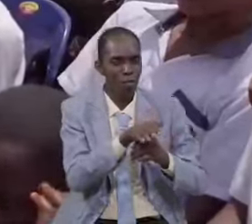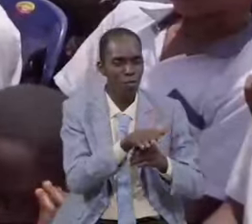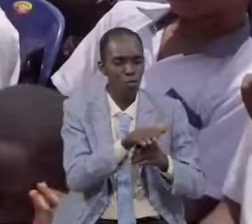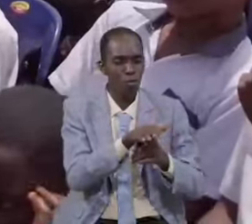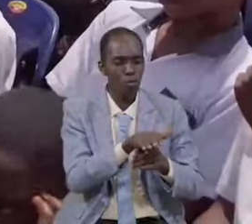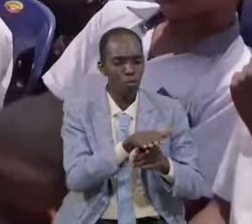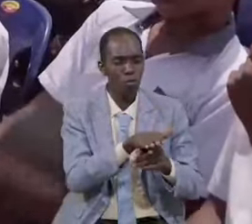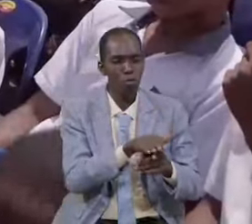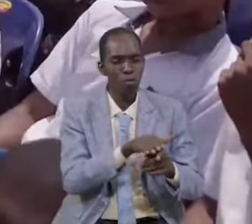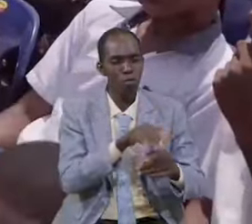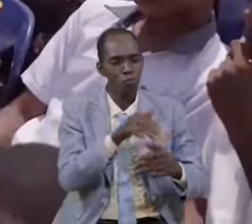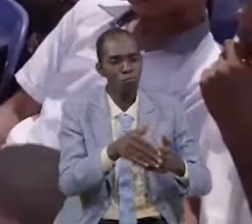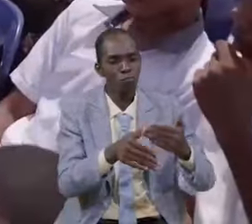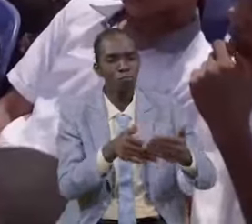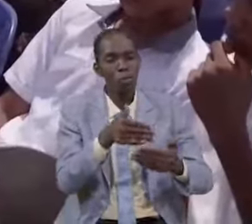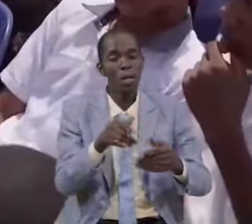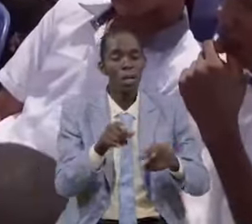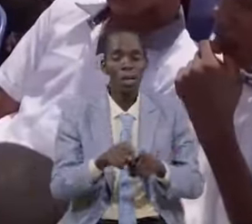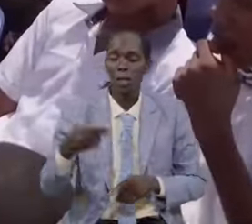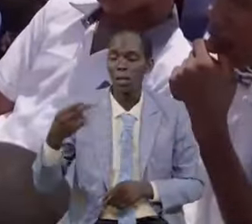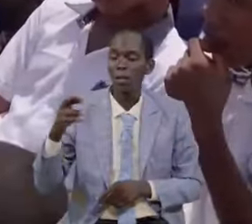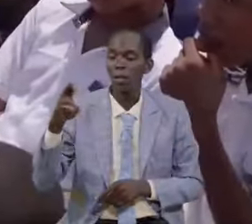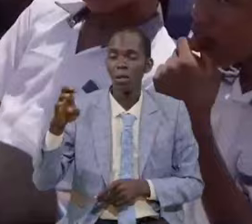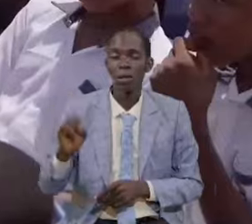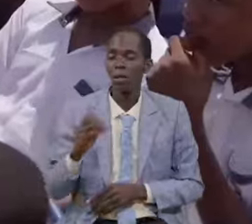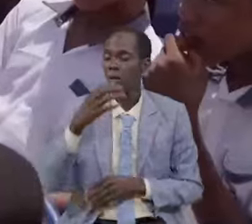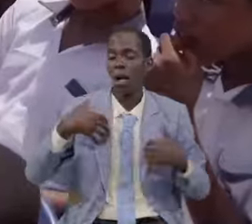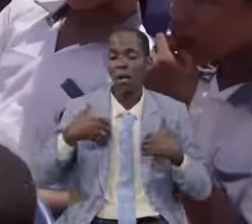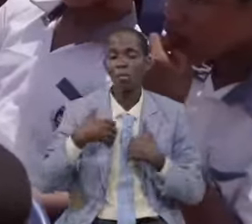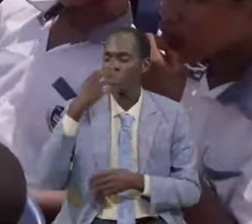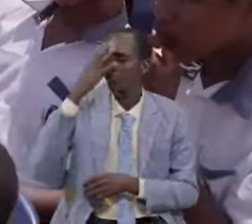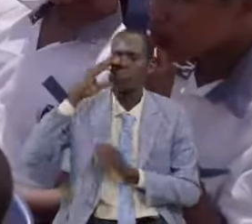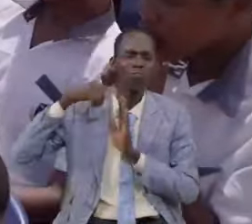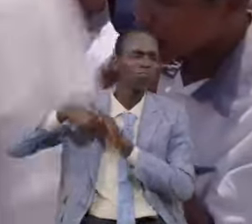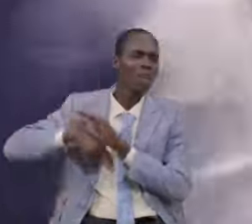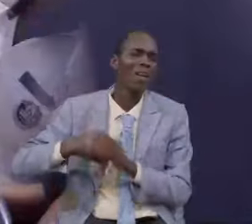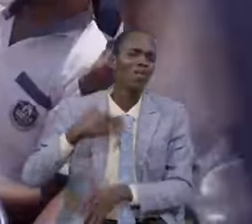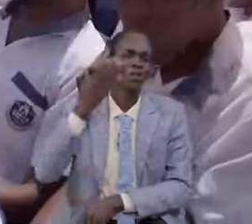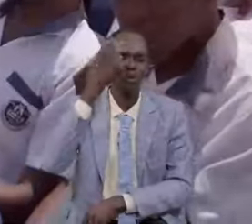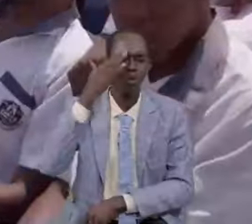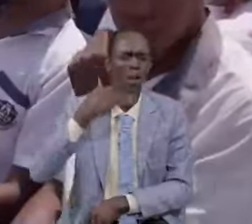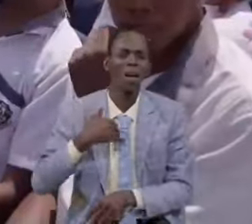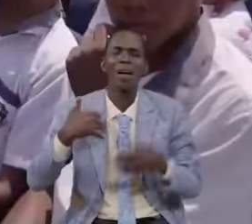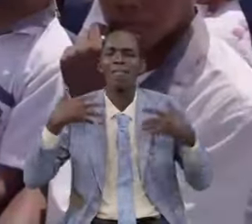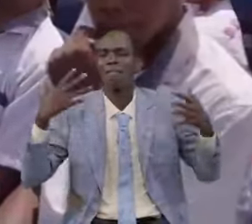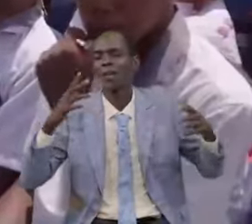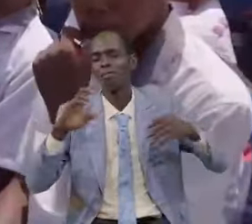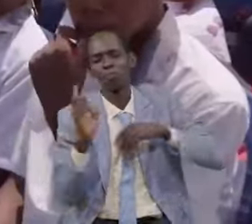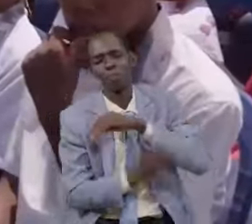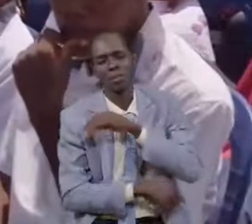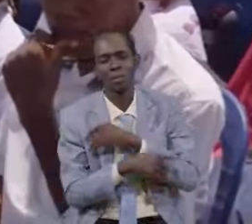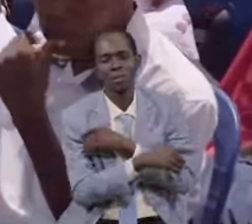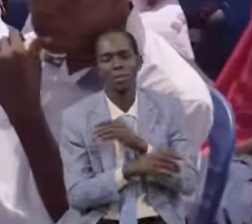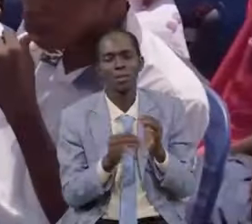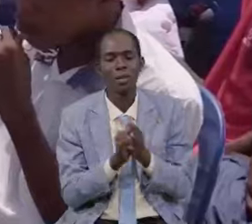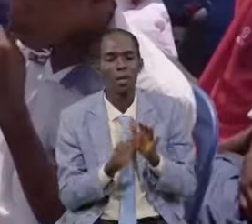pendant que le lapin dormait, étant très sûr qu'il va battre la tortue, avant que la tortue n'arrive là-bas, la